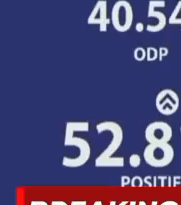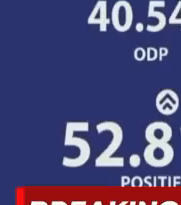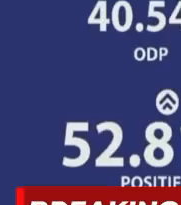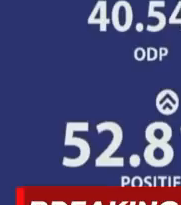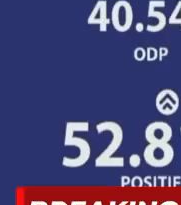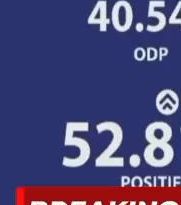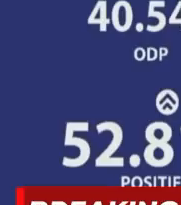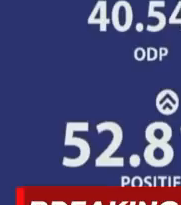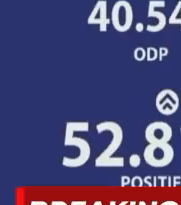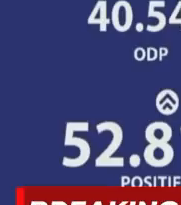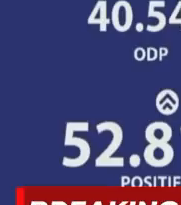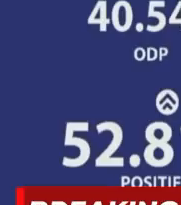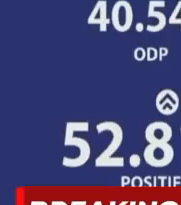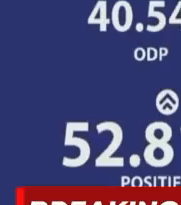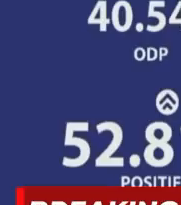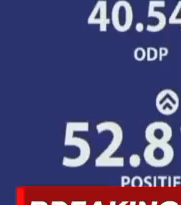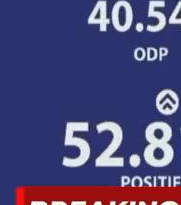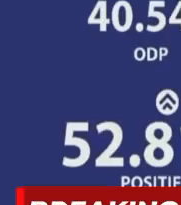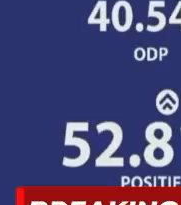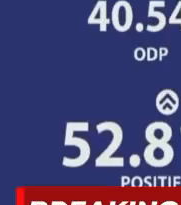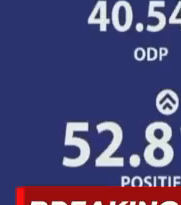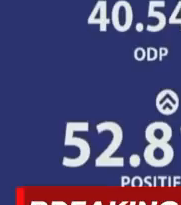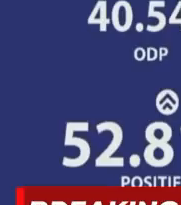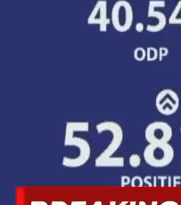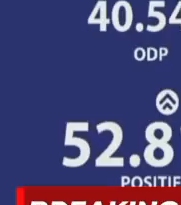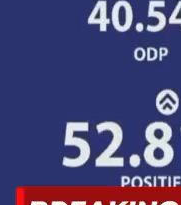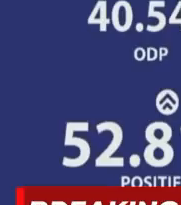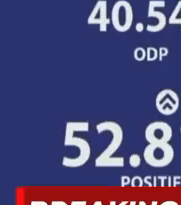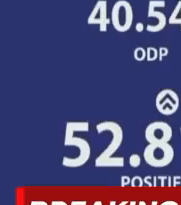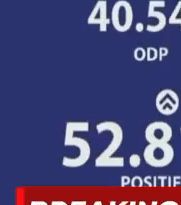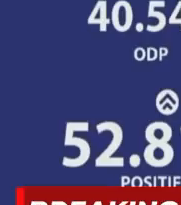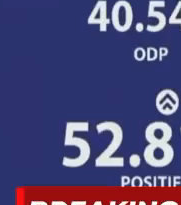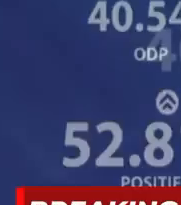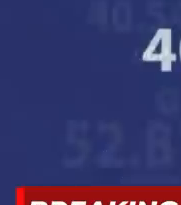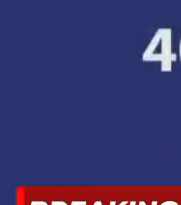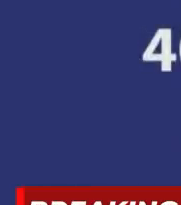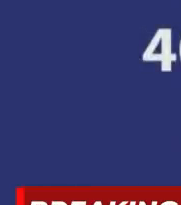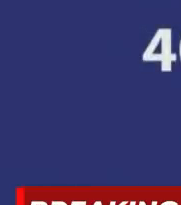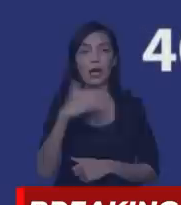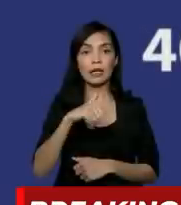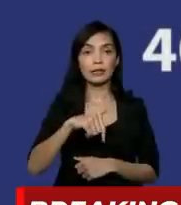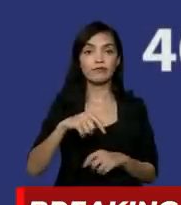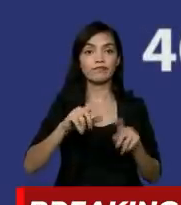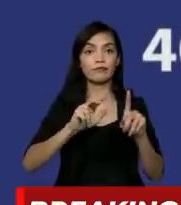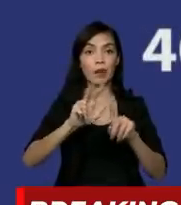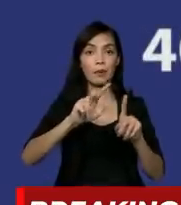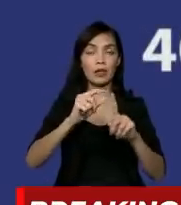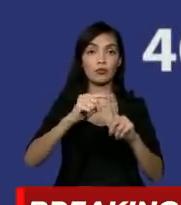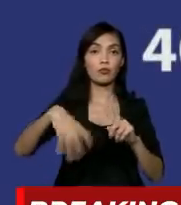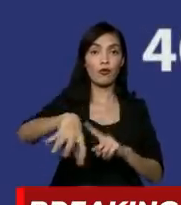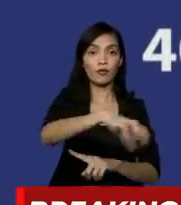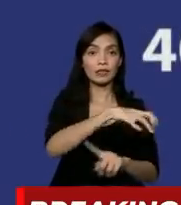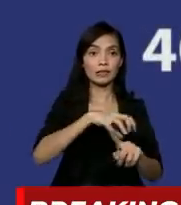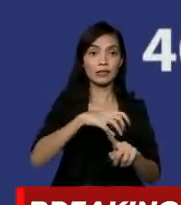106 kasus dan 21 sembuh hari ini ada 18 provinsi yang